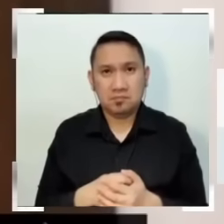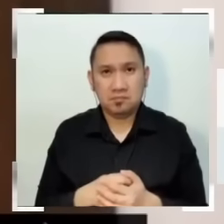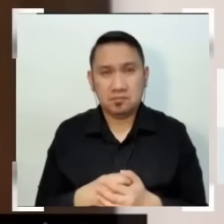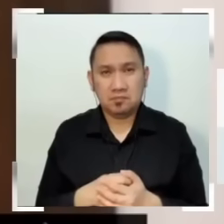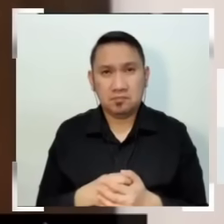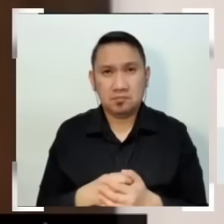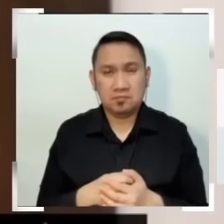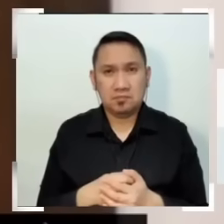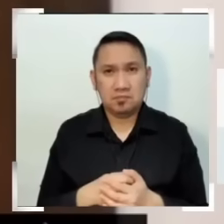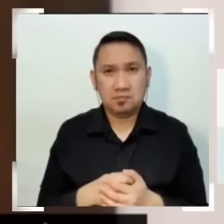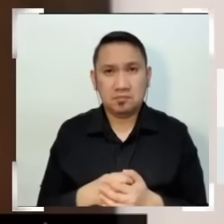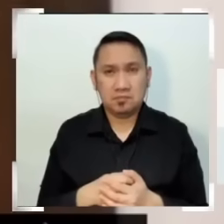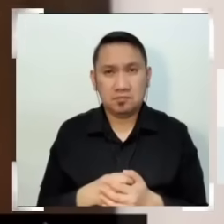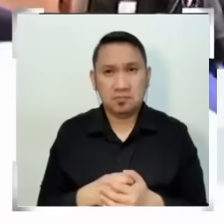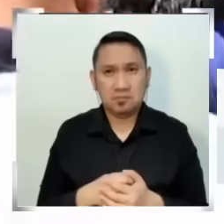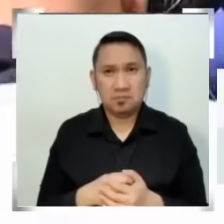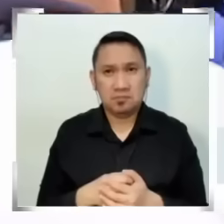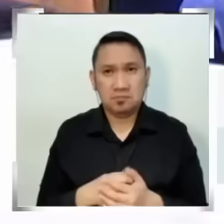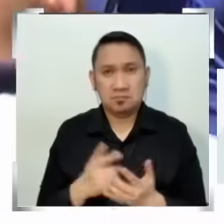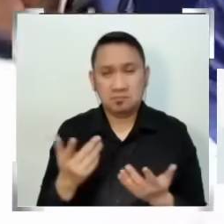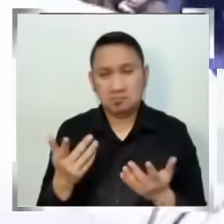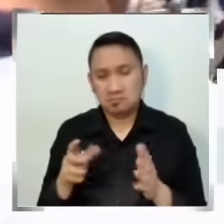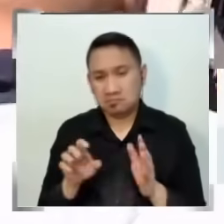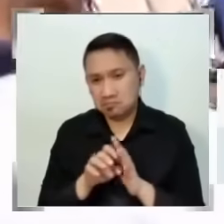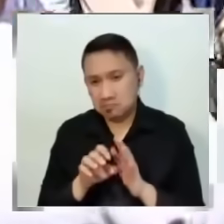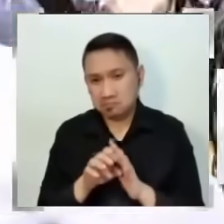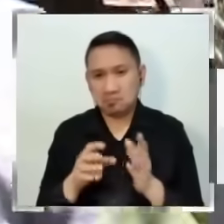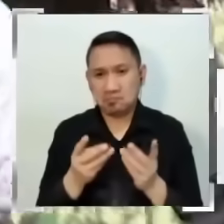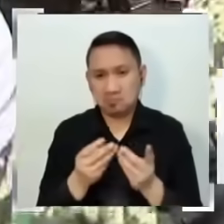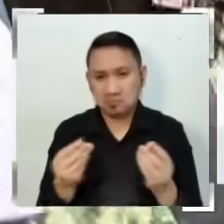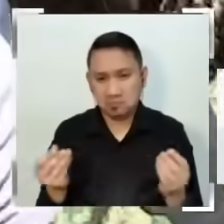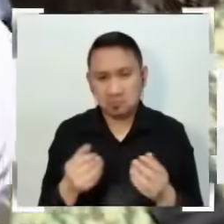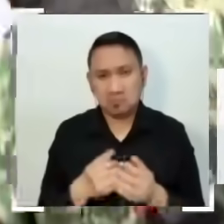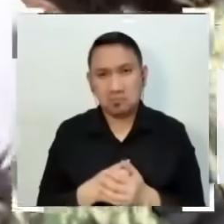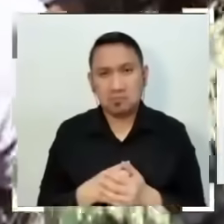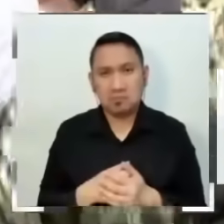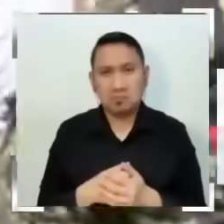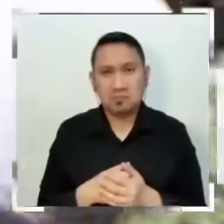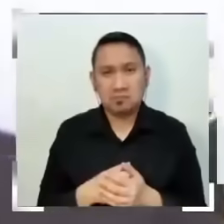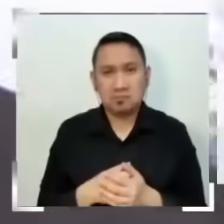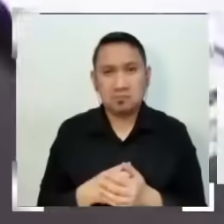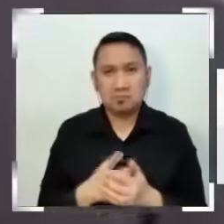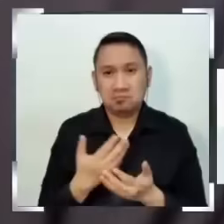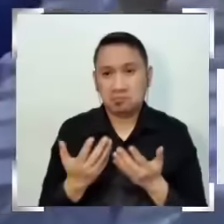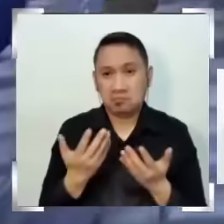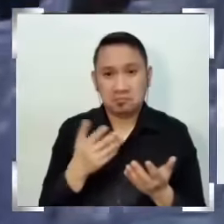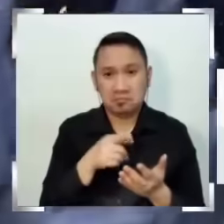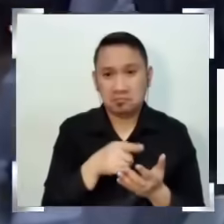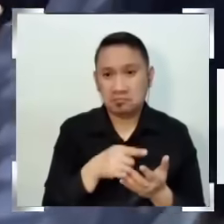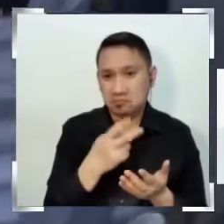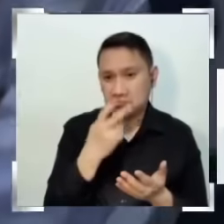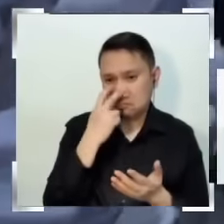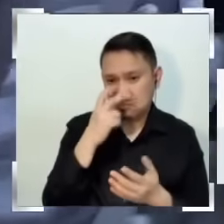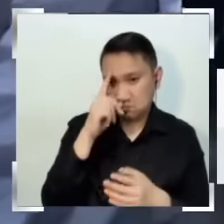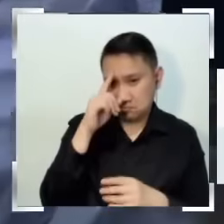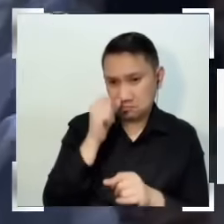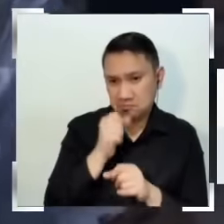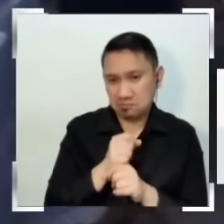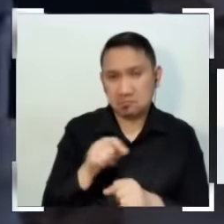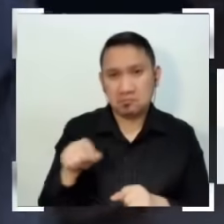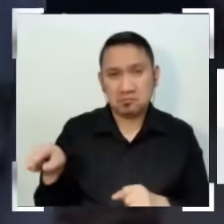Yung paghihil niya kuno-kuno. Yung may blind obedience, may blind na paniniwala, blind faith